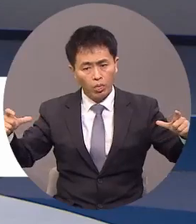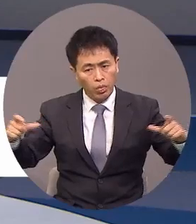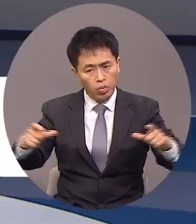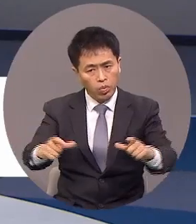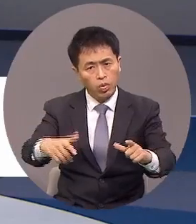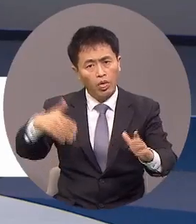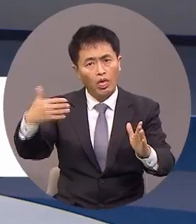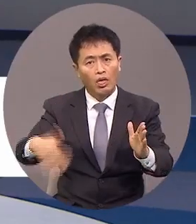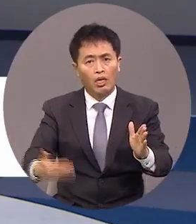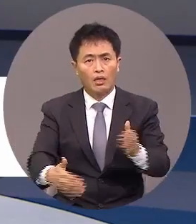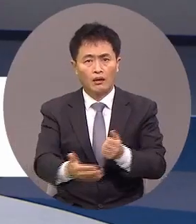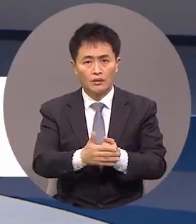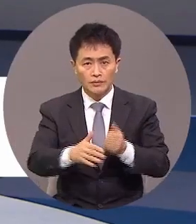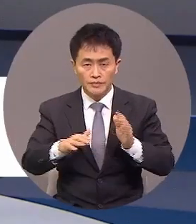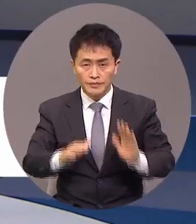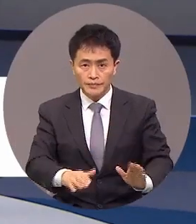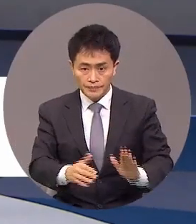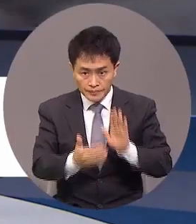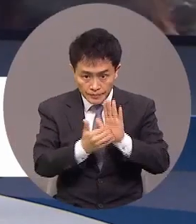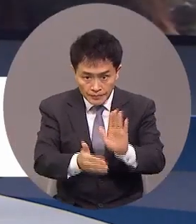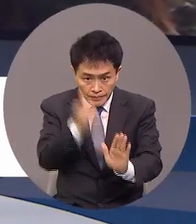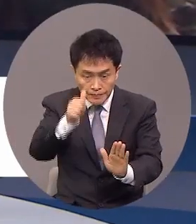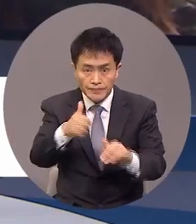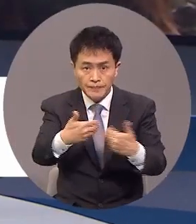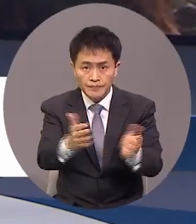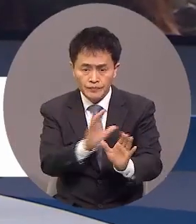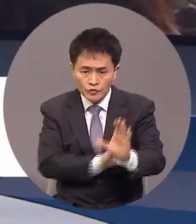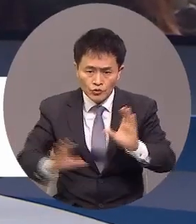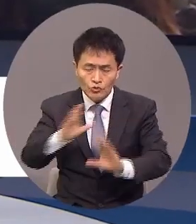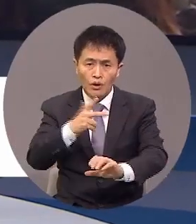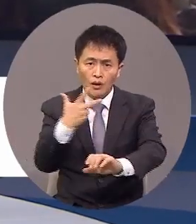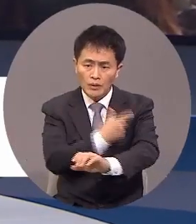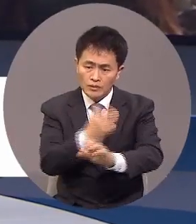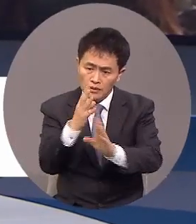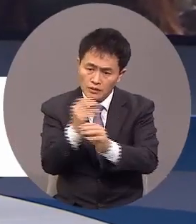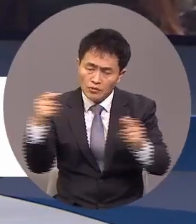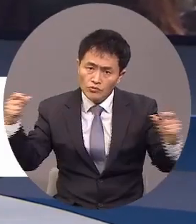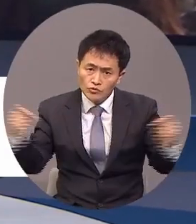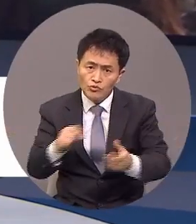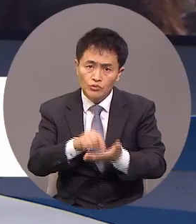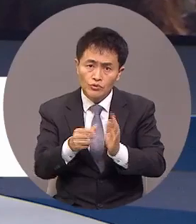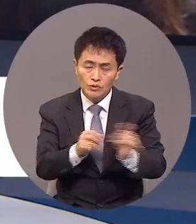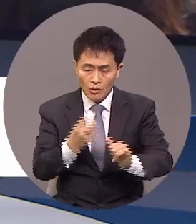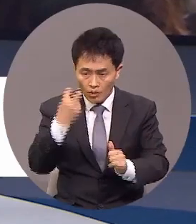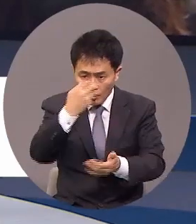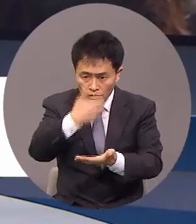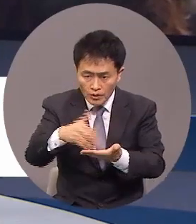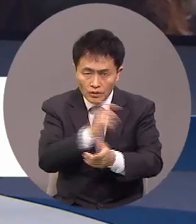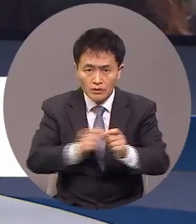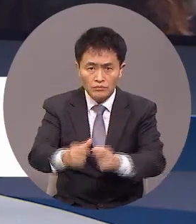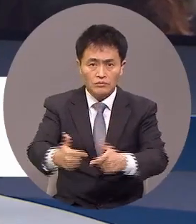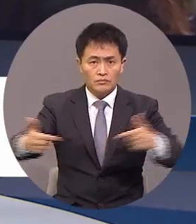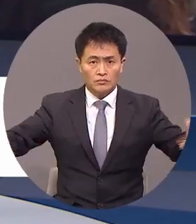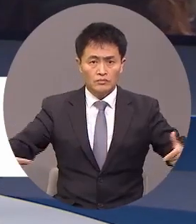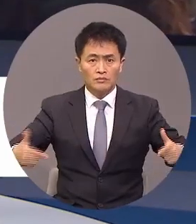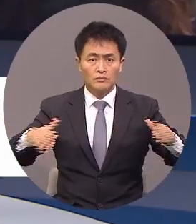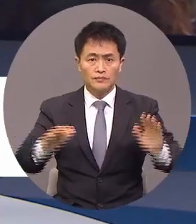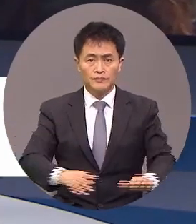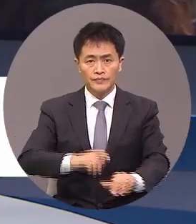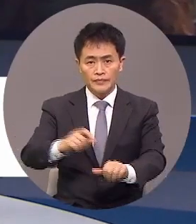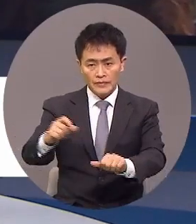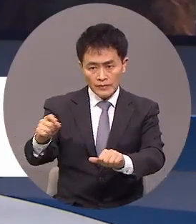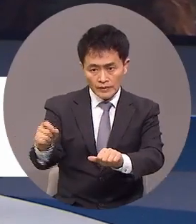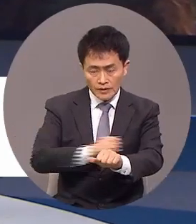않고 있습니다. 방역 당국이 추가 백신 접종 간격을 줄이고 검사량은 크게 늘렸는데요. 이제